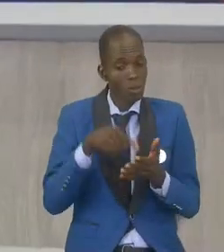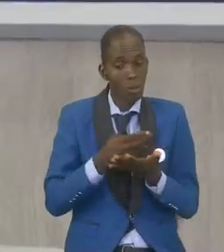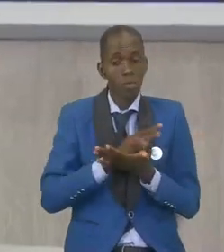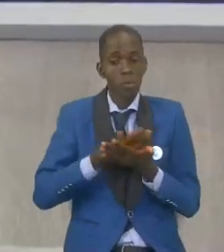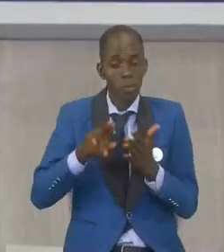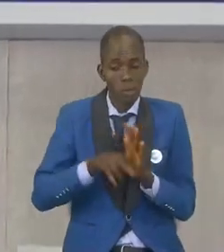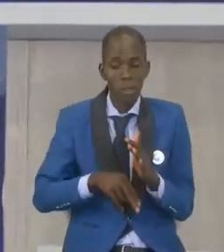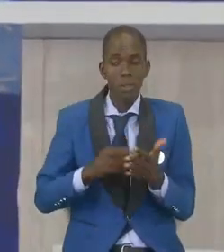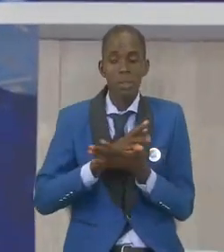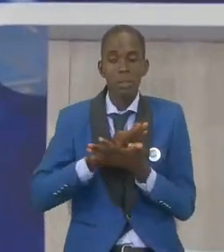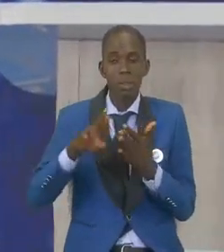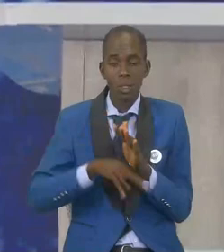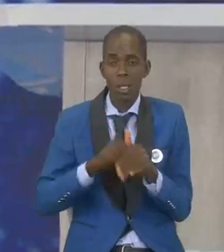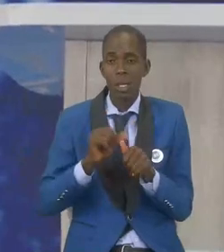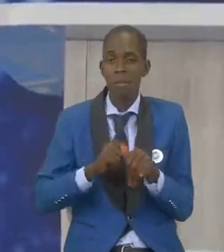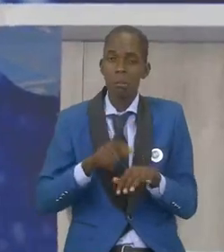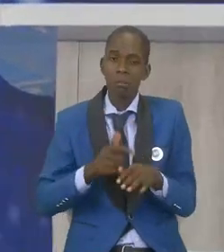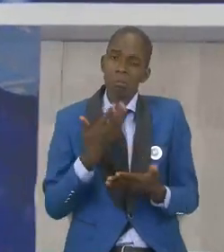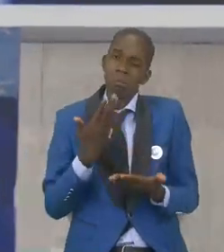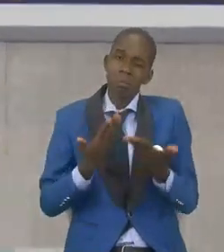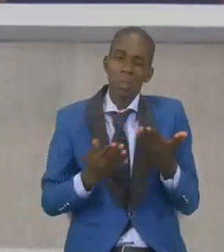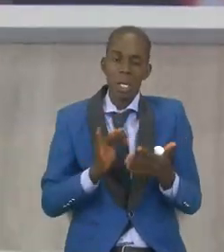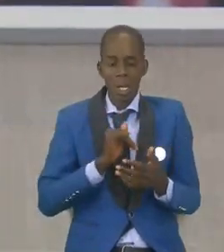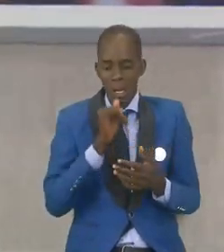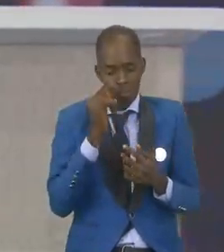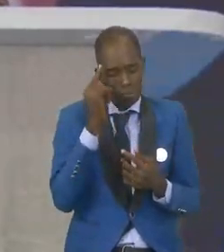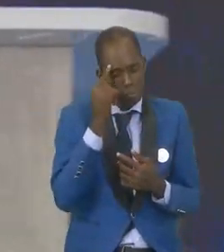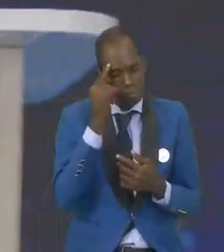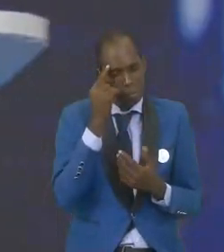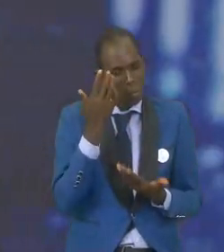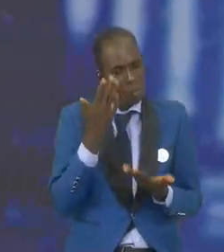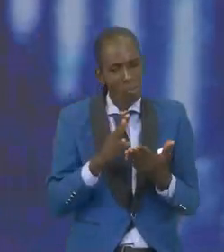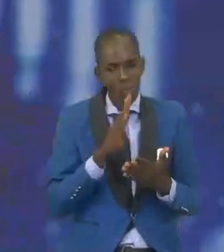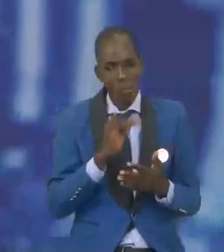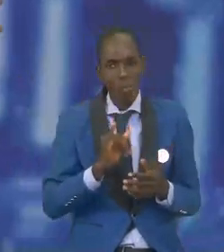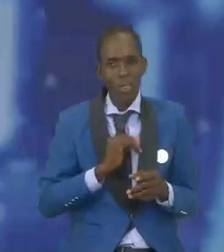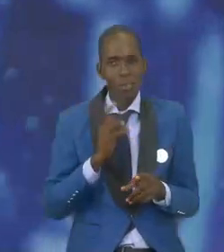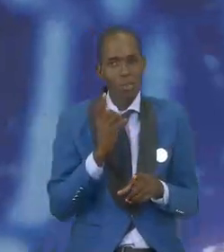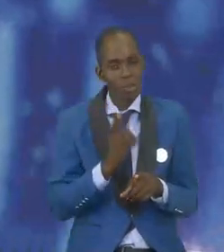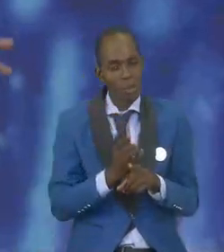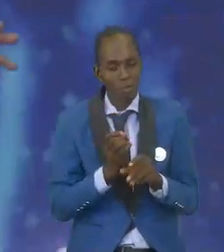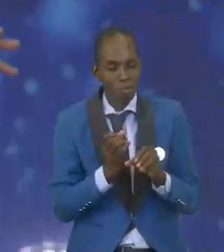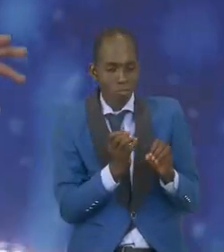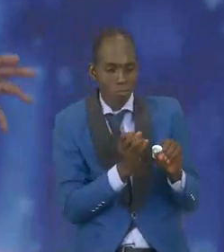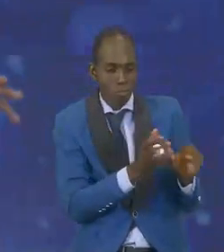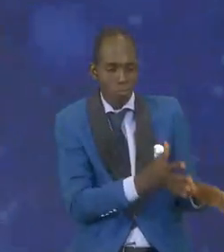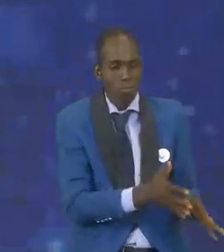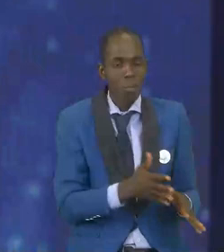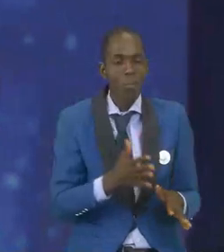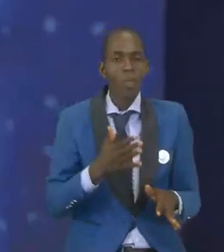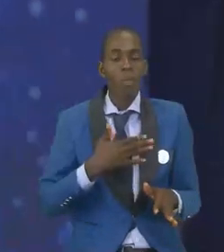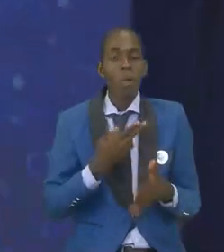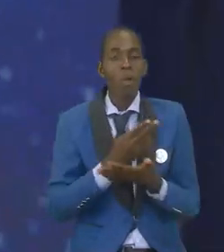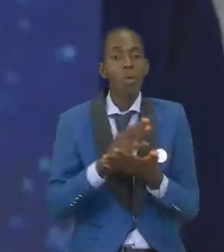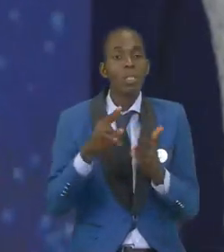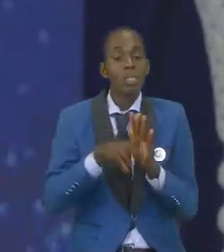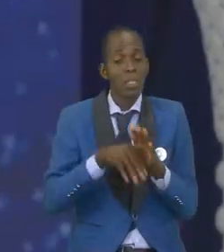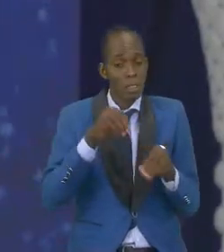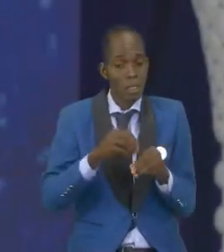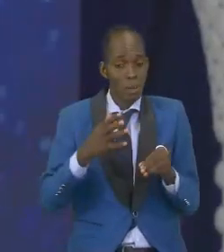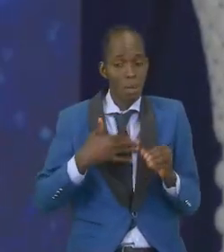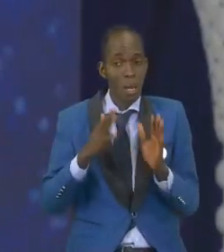serai plus vraiment cette synthétique Saint-Étienne je dois faire attention hein c'est justice là peut-être que je dois je dois